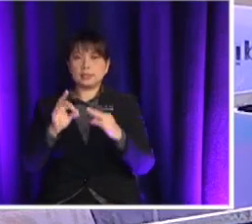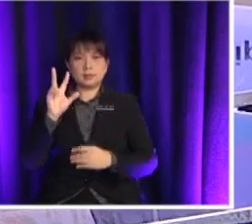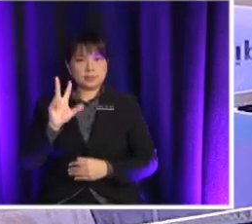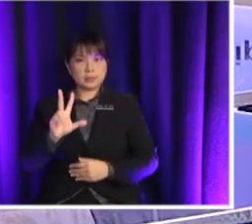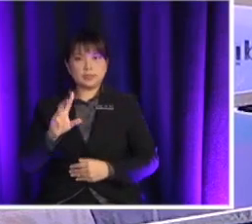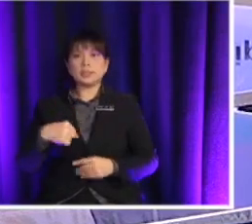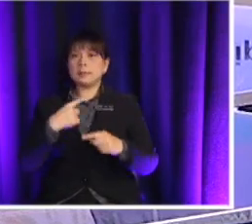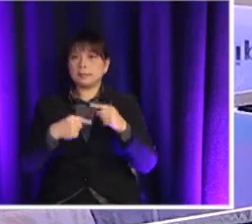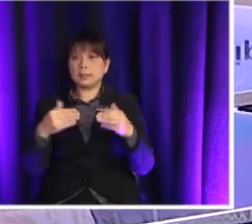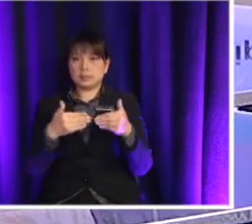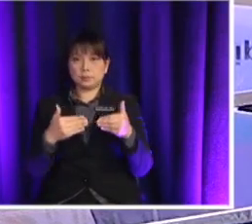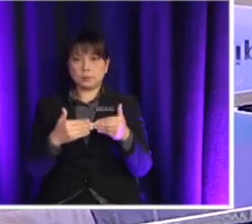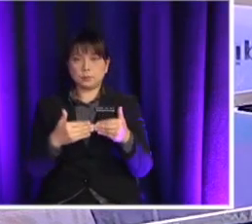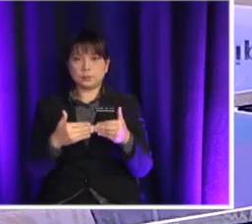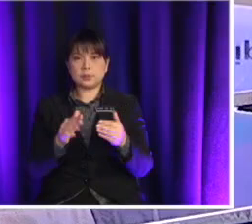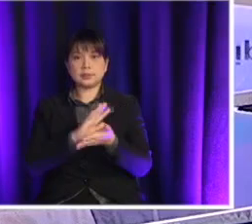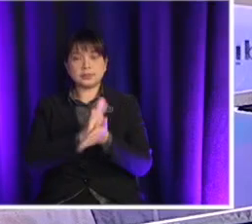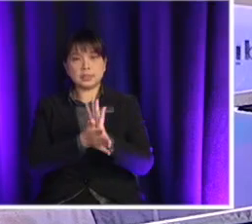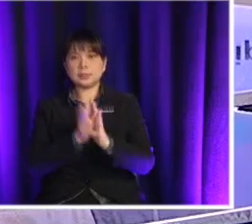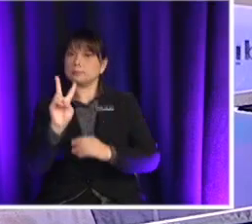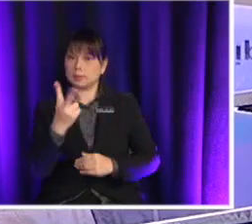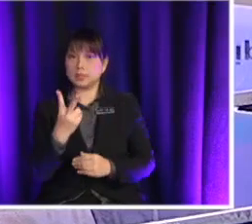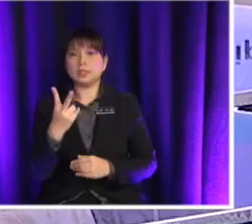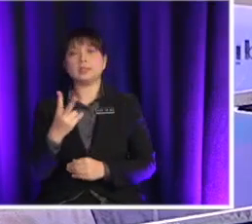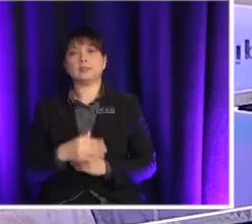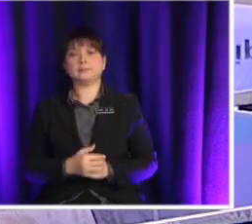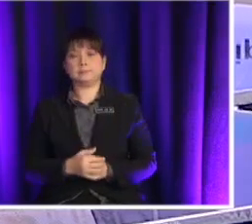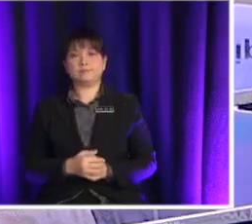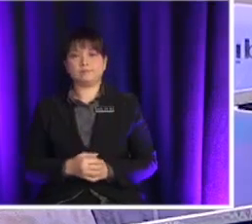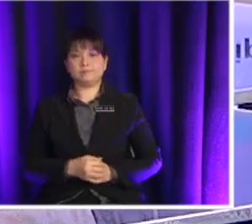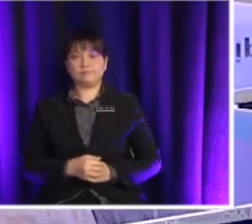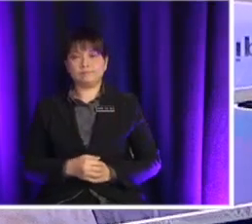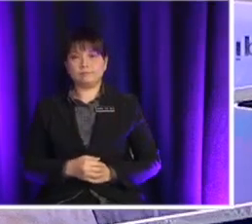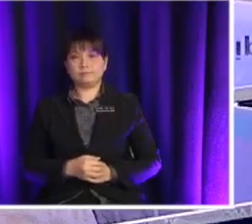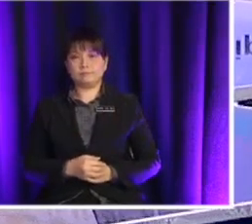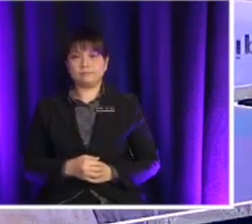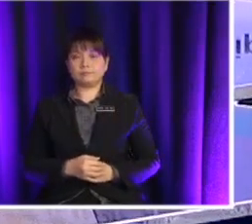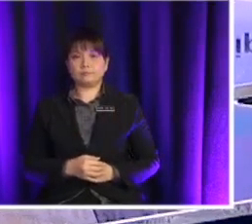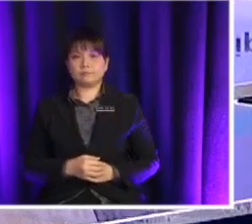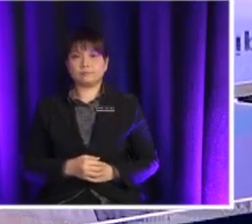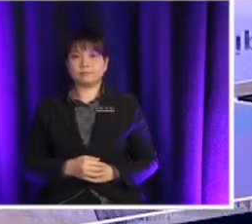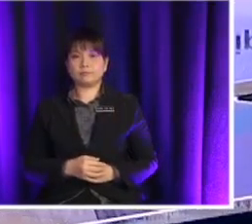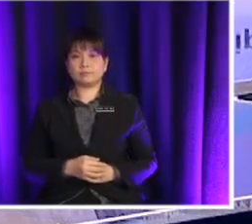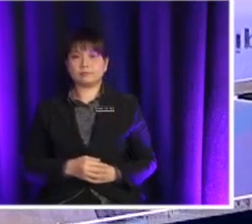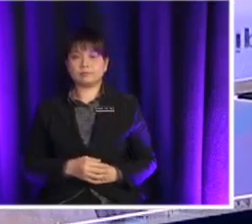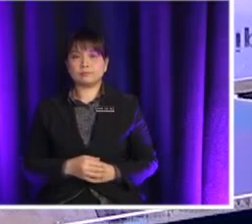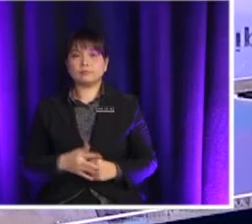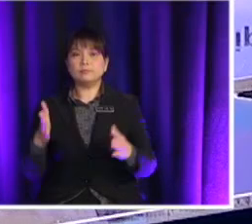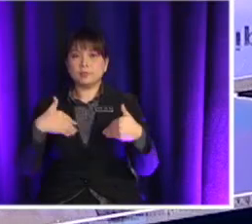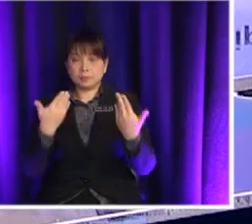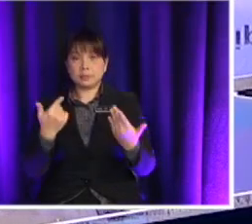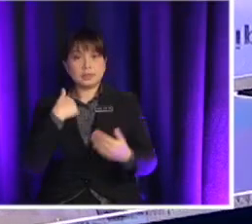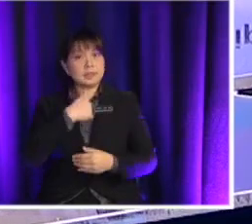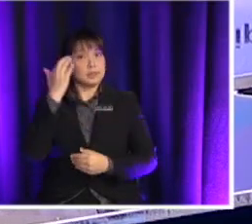bila sambung jadi jangan terbaliklah sambungan kan yang 3 ni. Okey, so bagaimana kita nak tahu Swiss ni kita sambung? Kita uji saja